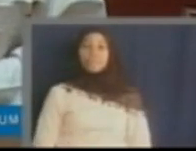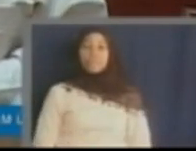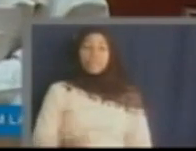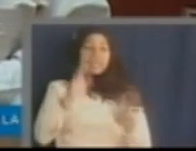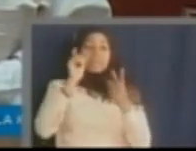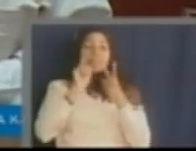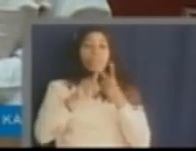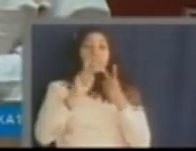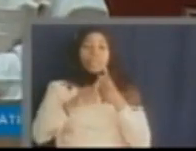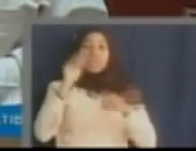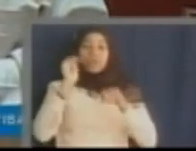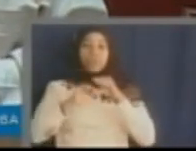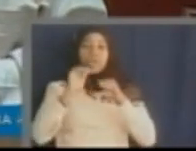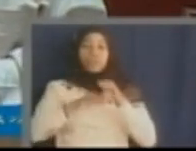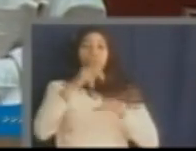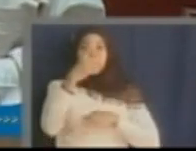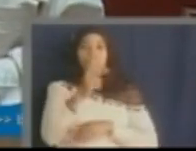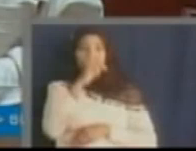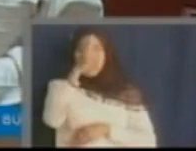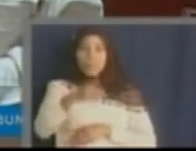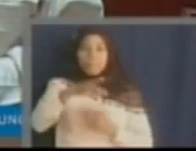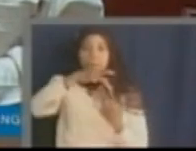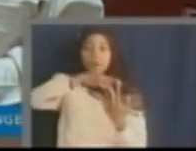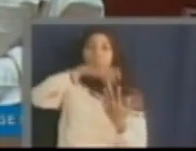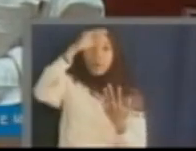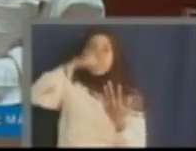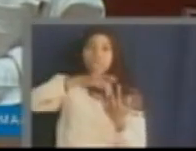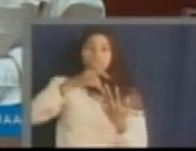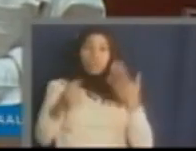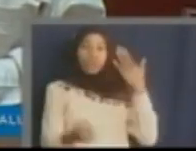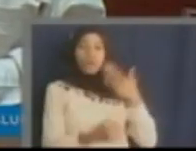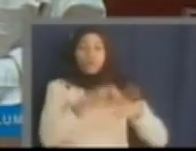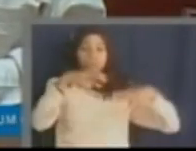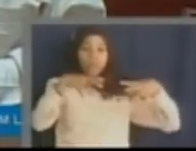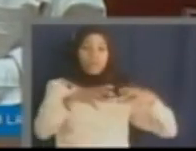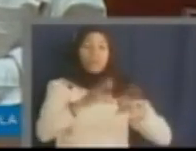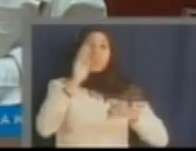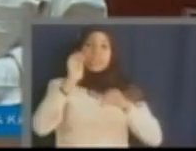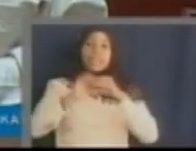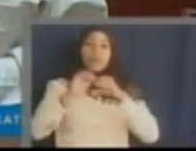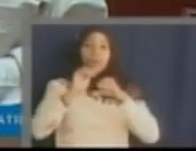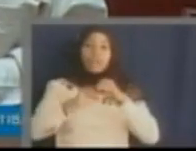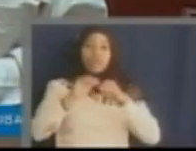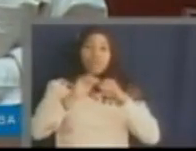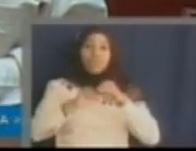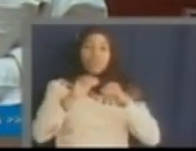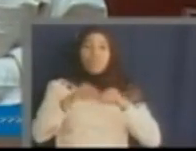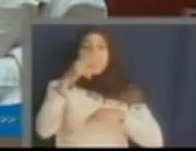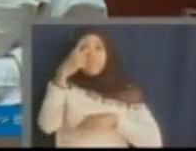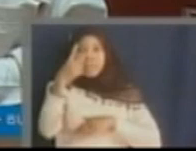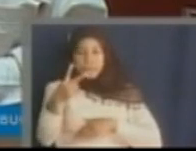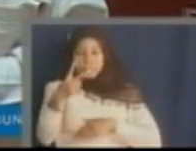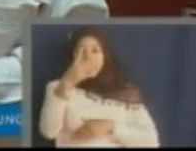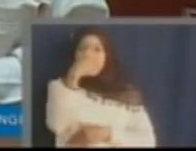Wajumbe wawili ambao waliteuliwa kutoka kundi la wajumbe 201 chini ya kifungu